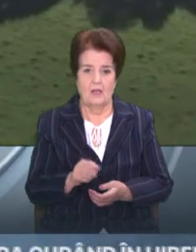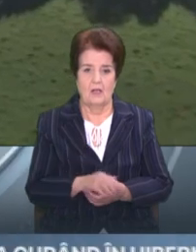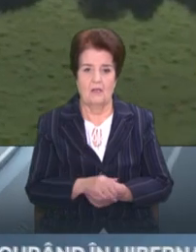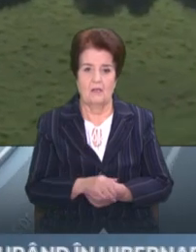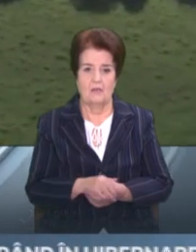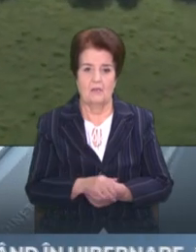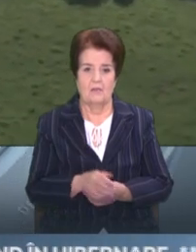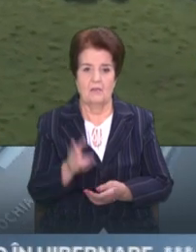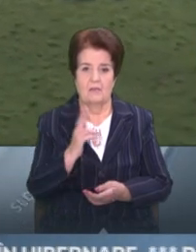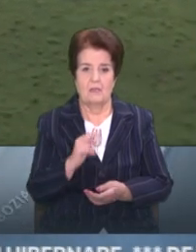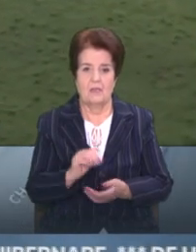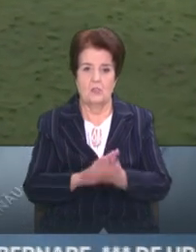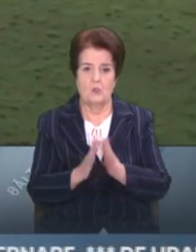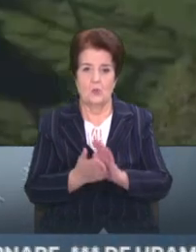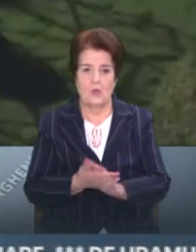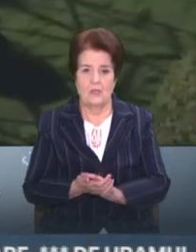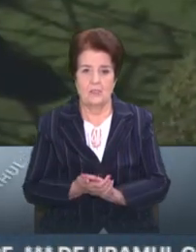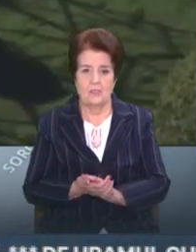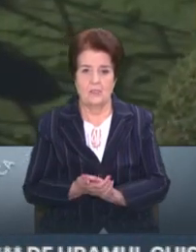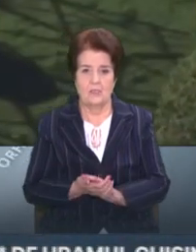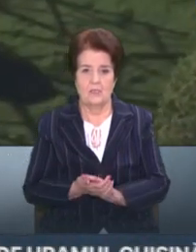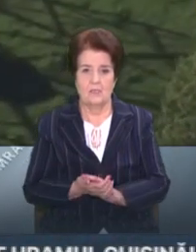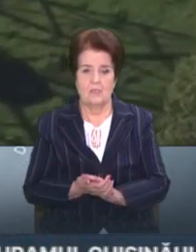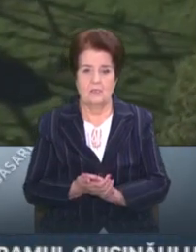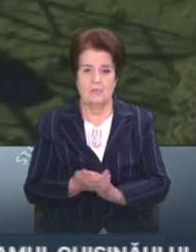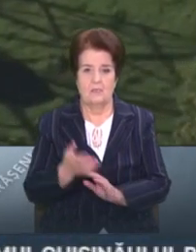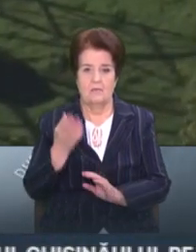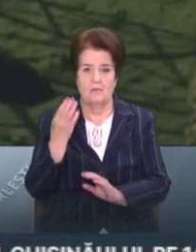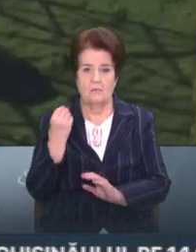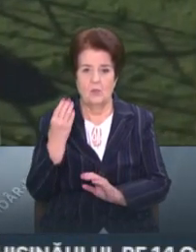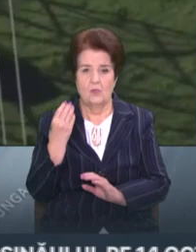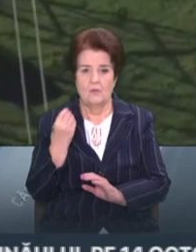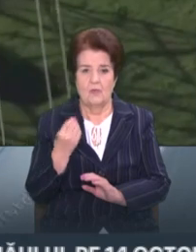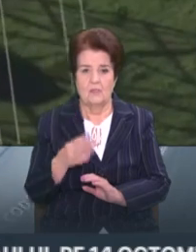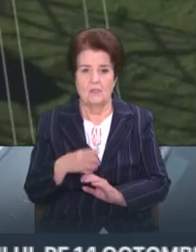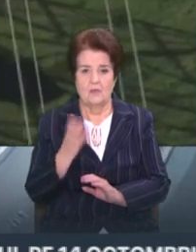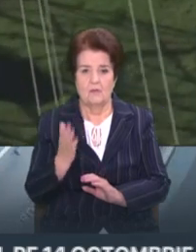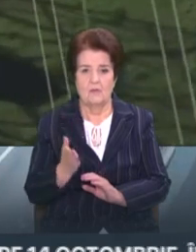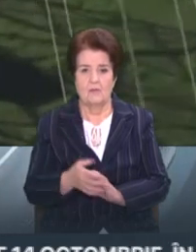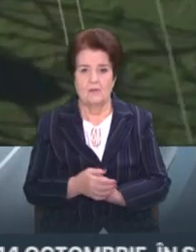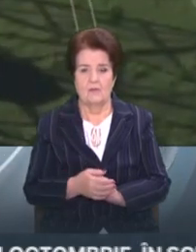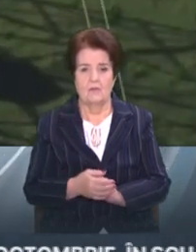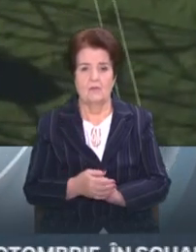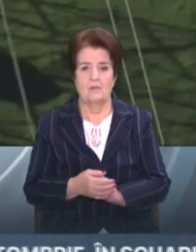le achităm către centrala termoelectrică moldovenească sau pe care le-am achitat către Ucraina.